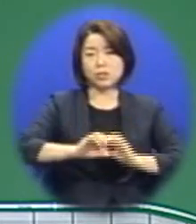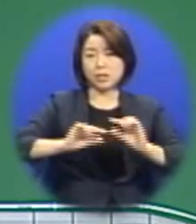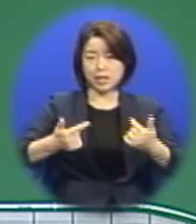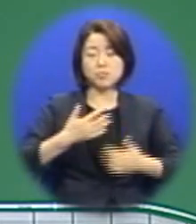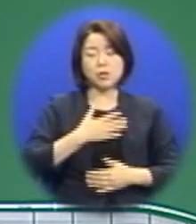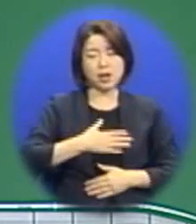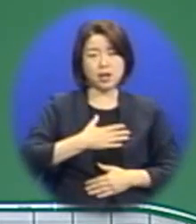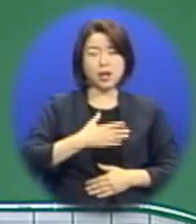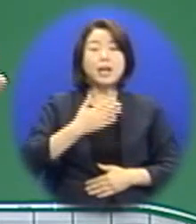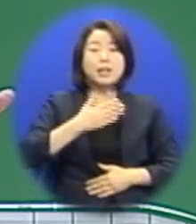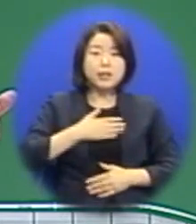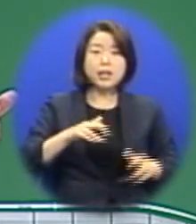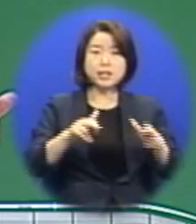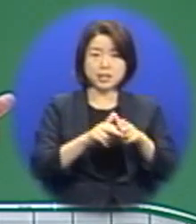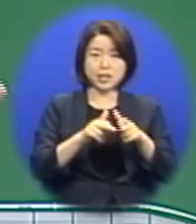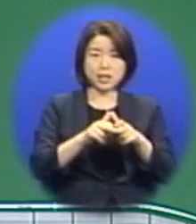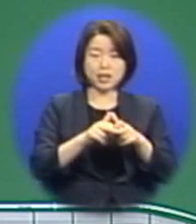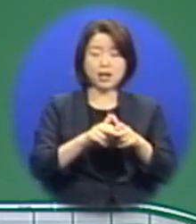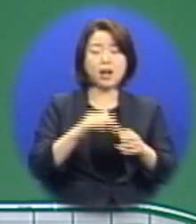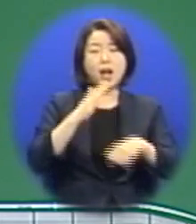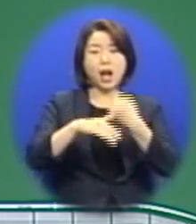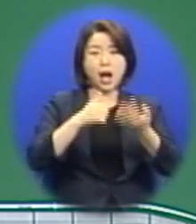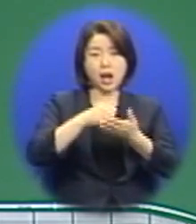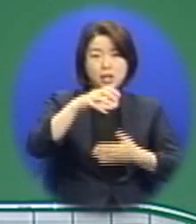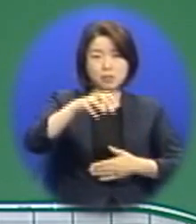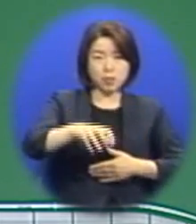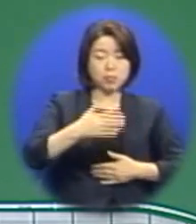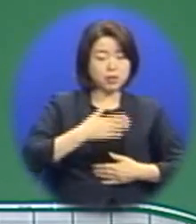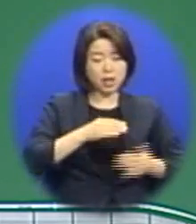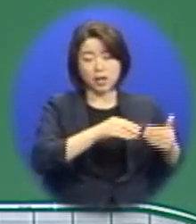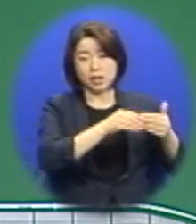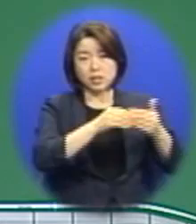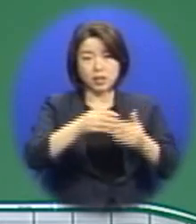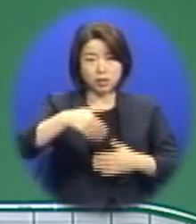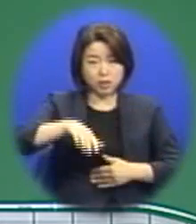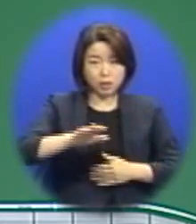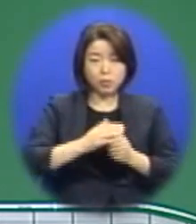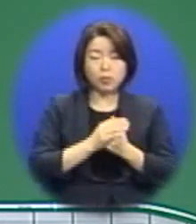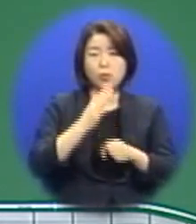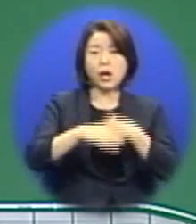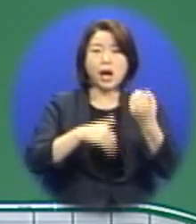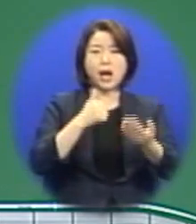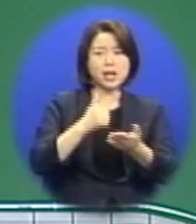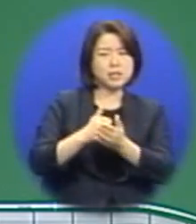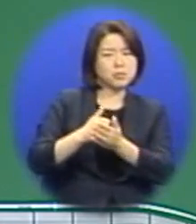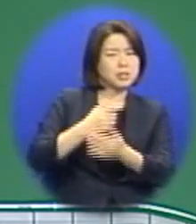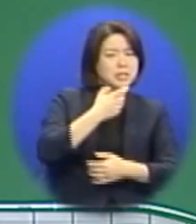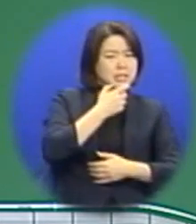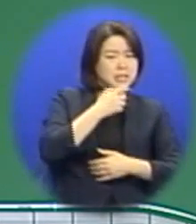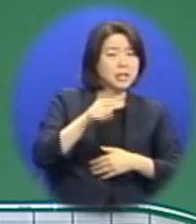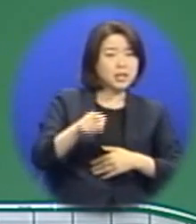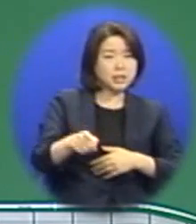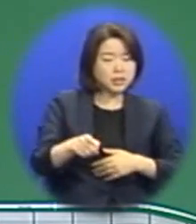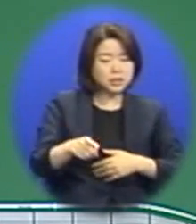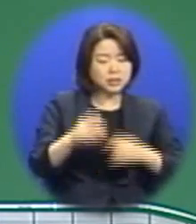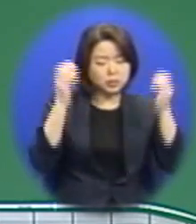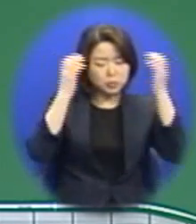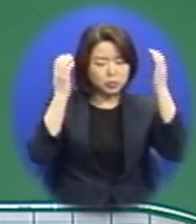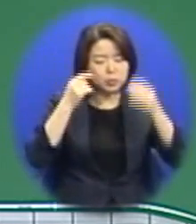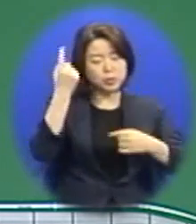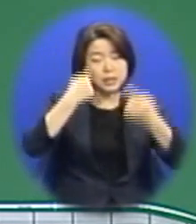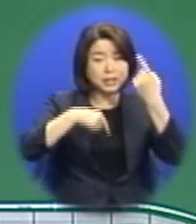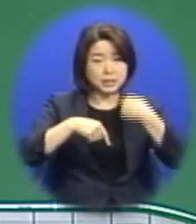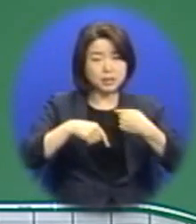제 장애가 하나님 앞으로 나를 데려갔고 하나님의 사랑을 부정하게 만든 그 고통과 상처가